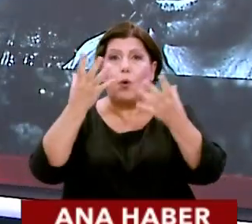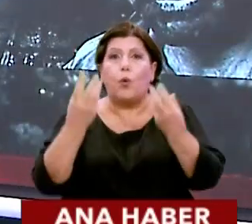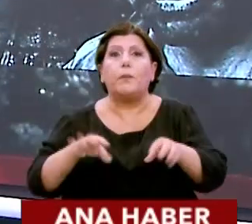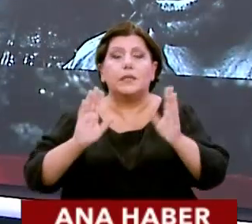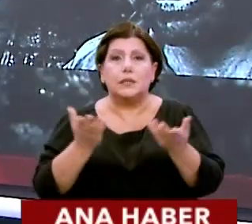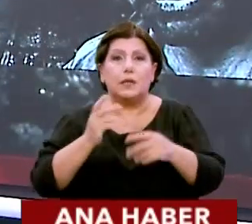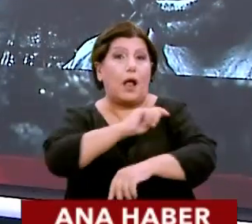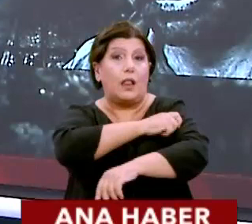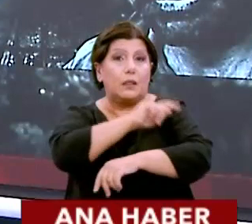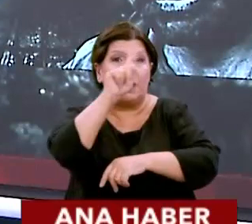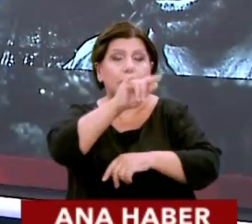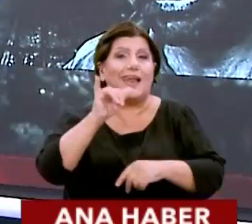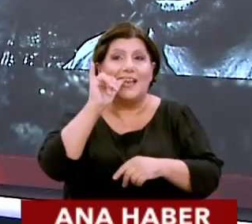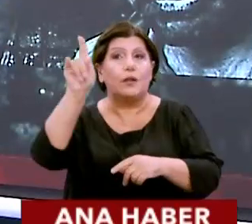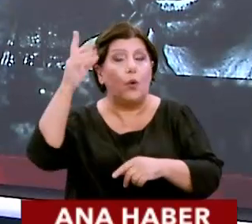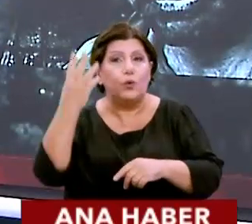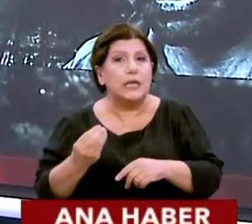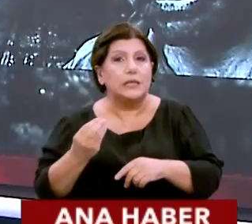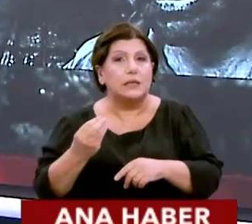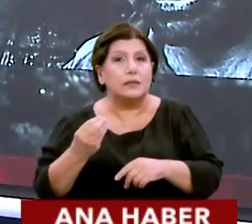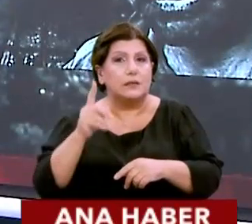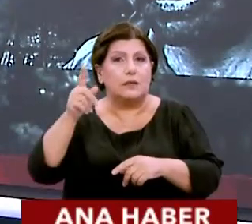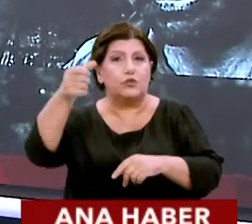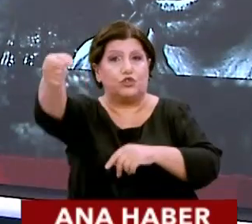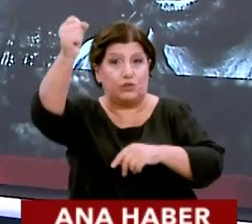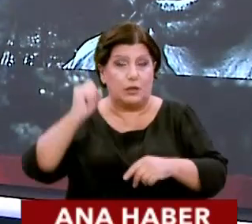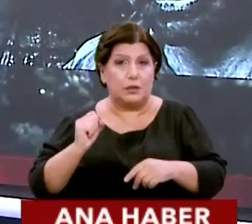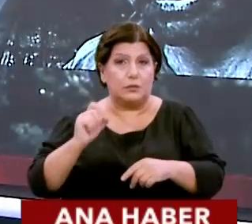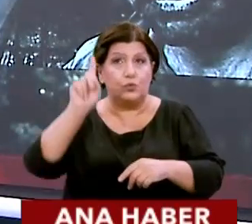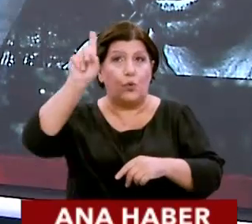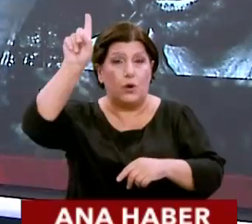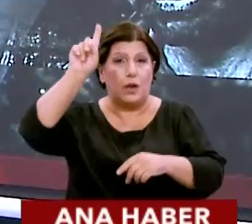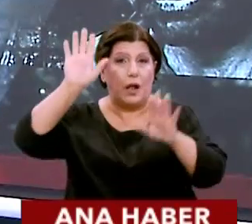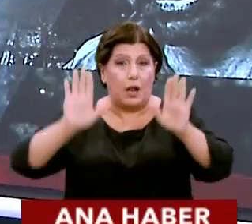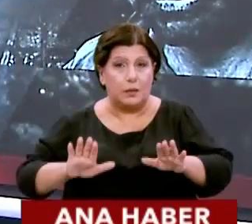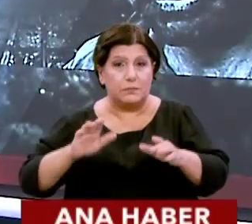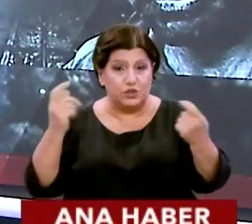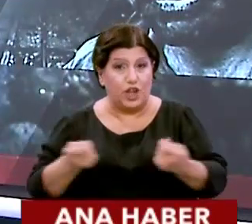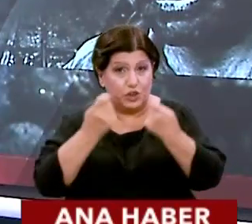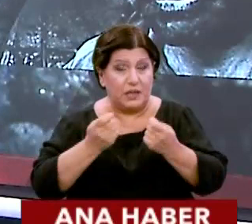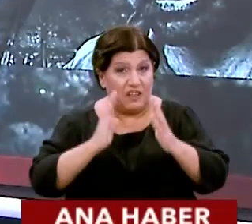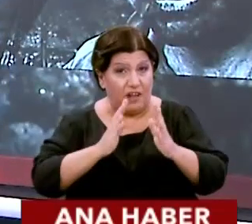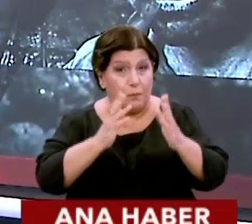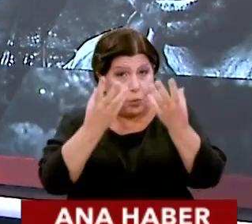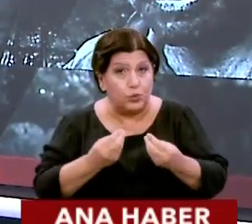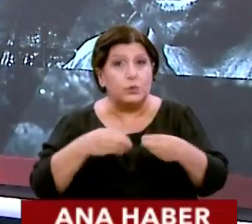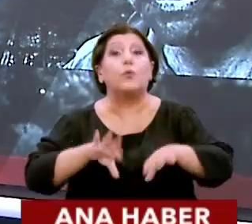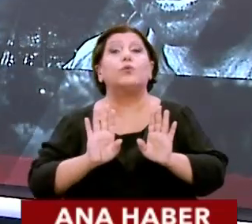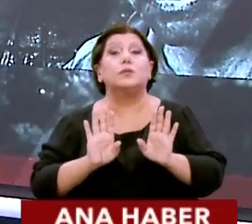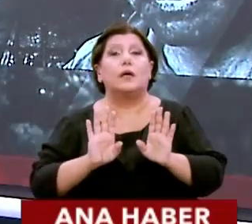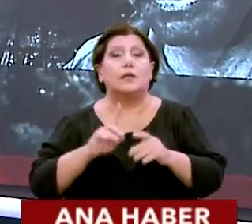Almanya'da İtalya'da olsaydınız o şalter yukarıda kalıp çalışmaya devam mı ederdi yoksa